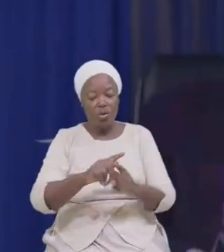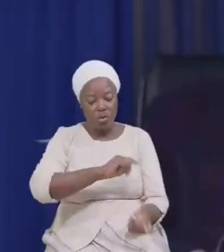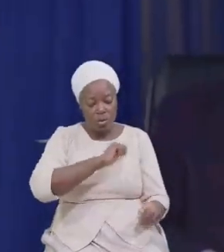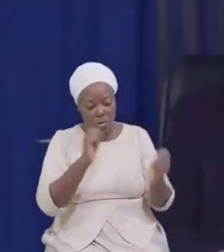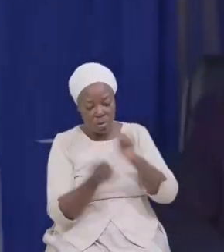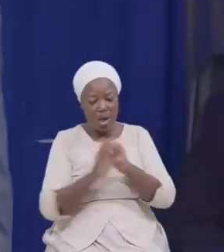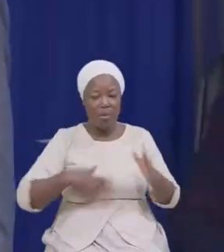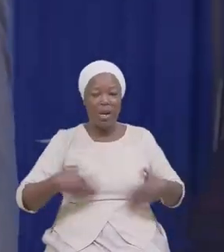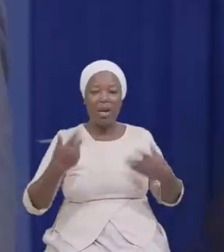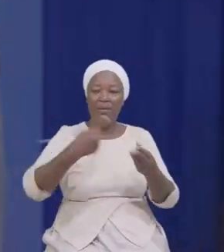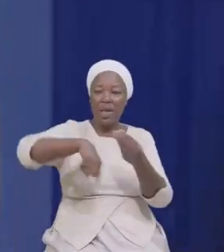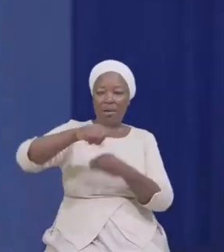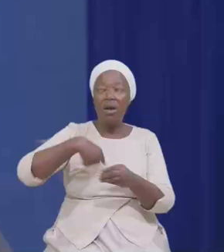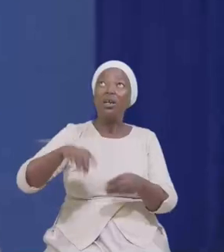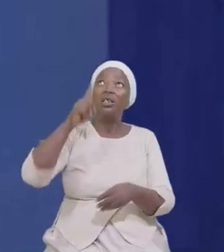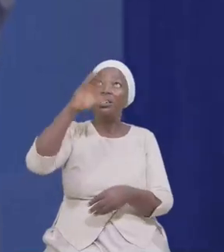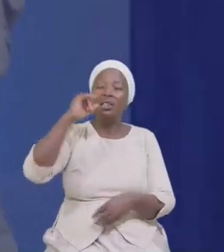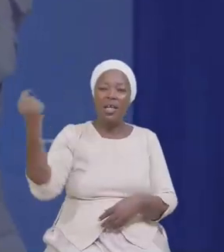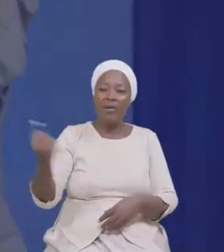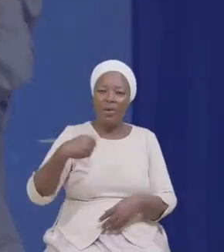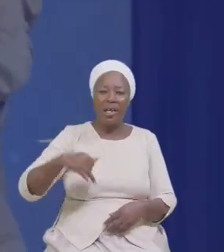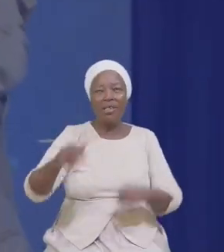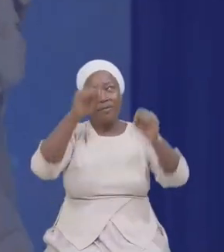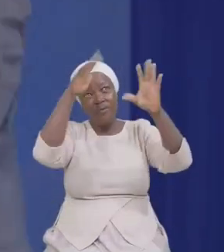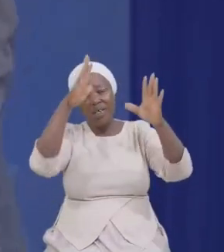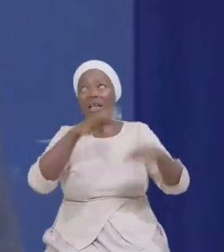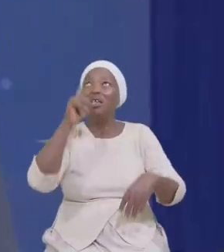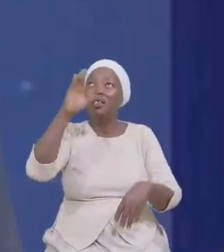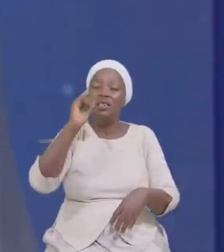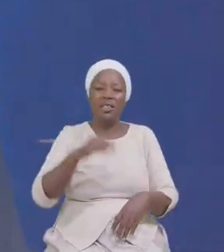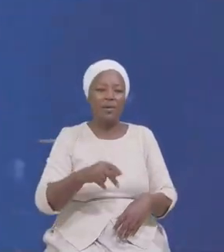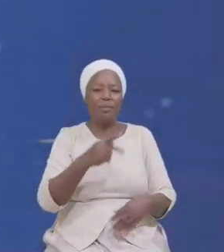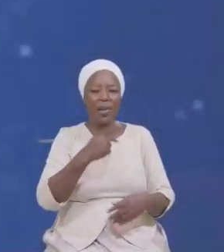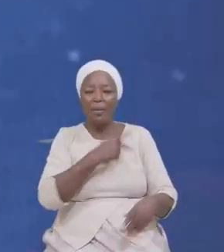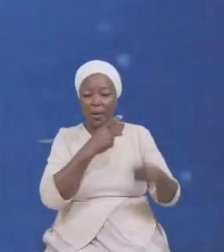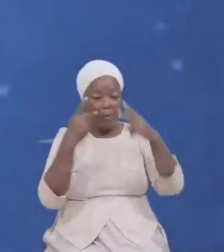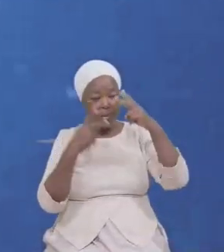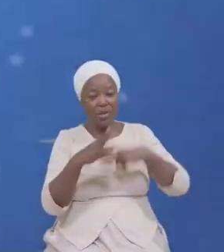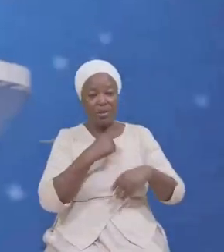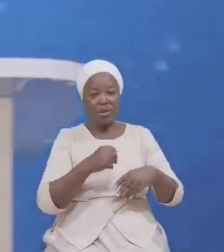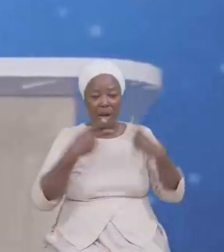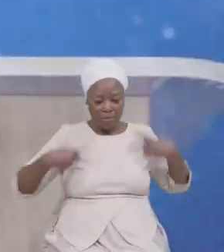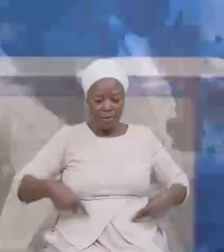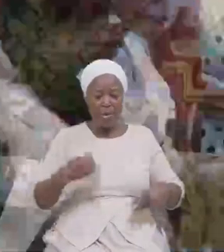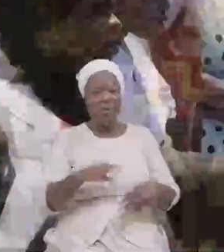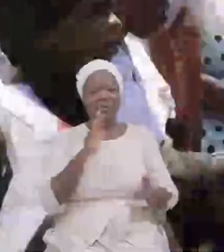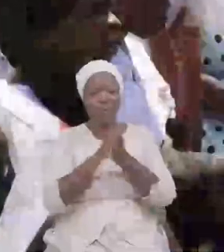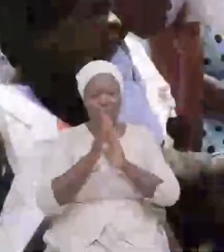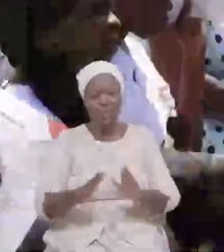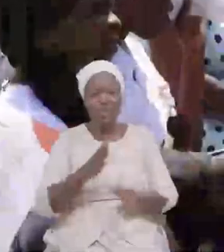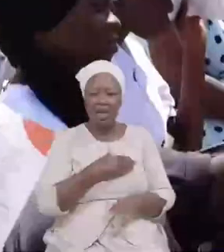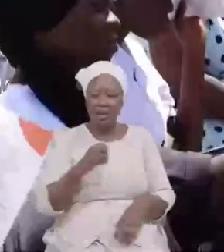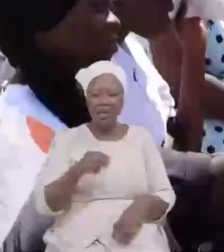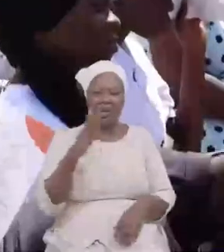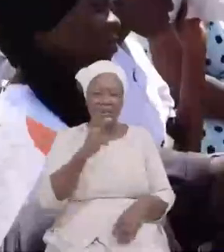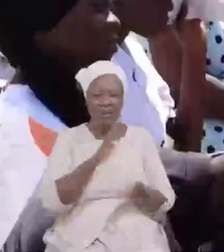Il est le Père éternel. Il est le Prince de la paix. Ainsi, il y aura la paix dans nos cœurs. Il y aura